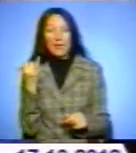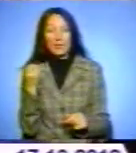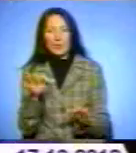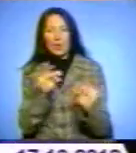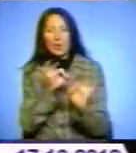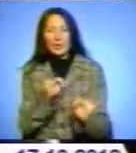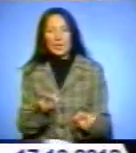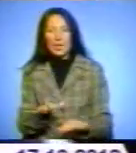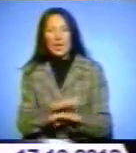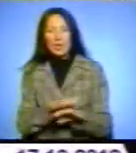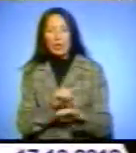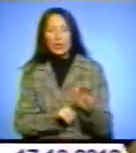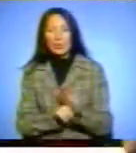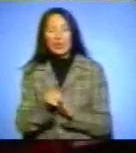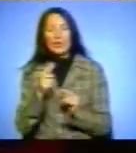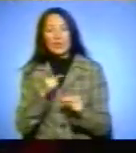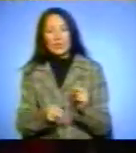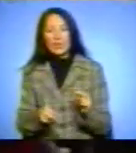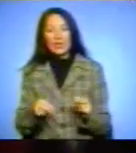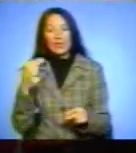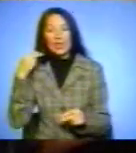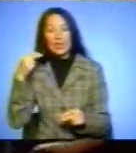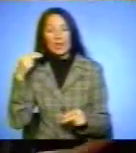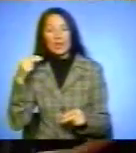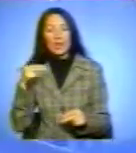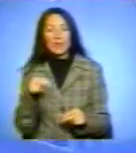Осінній ярмарок розпочав і завершив шкільний дзвоник.